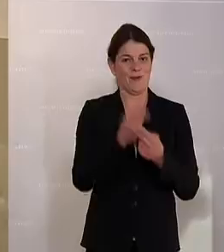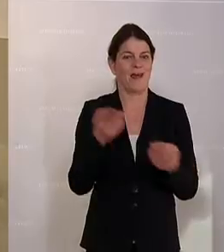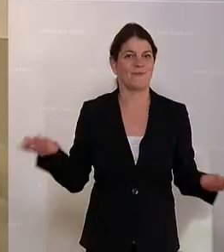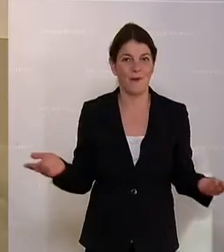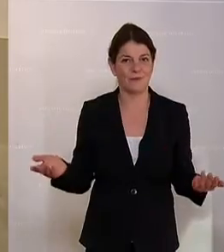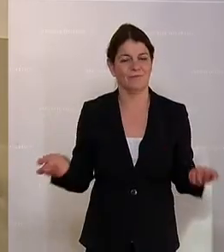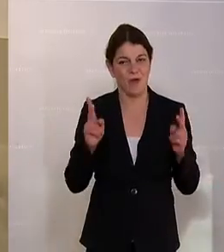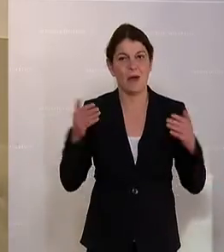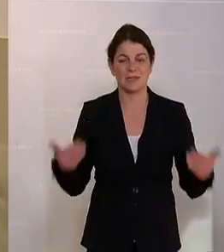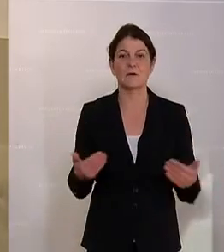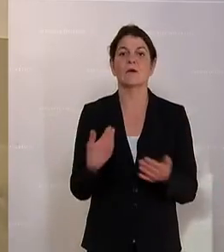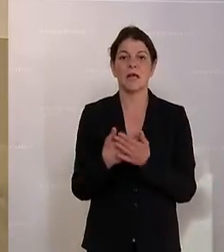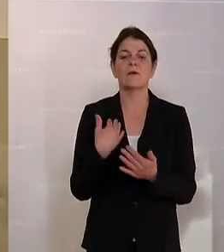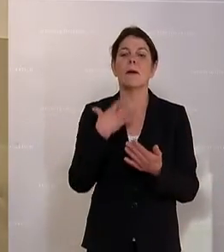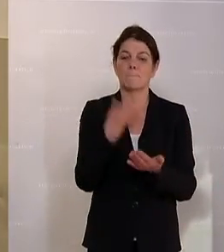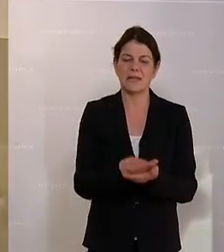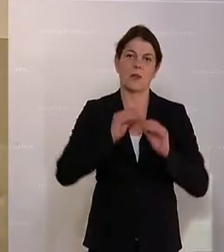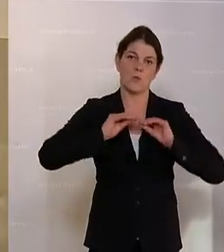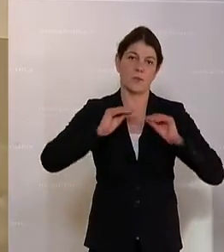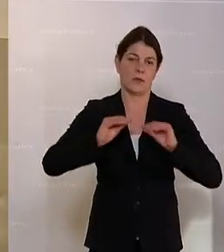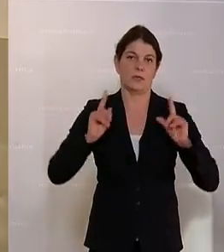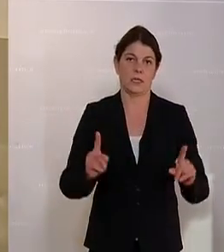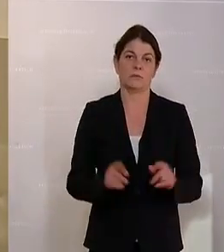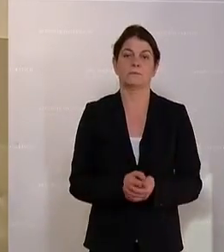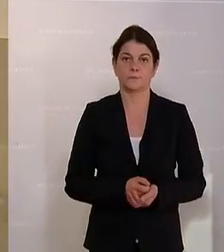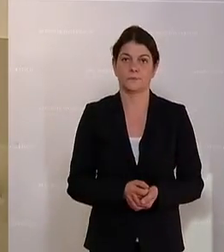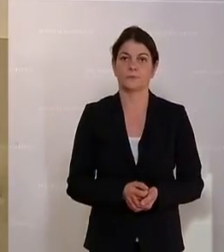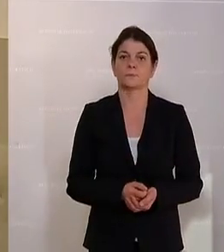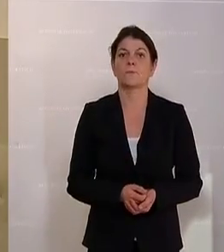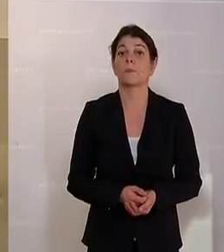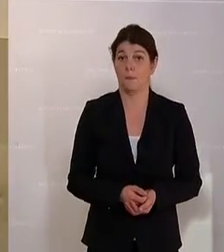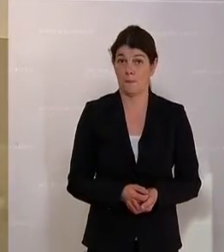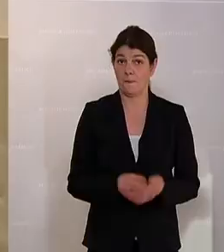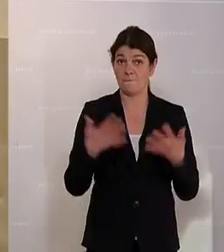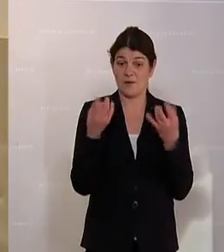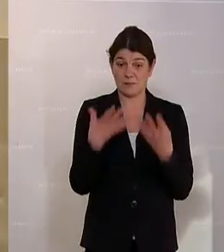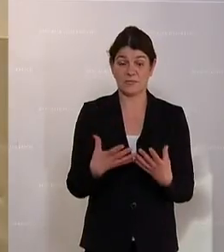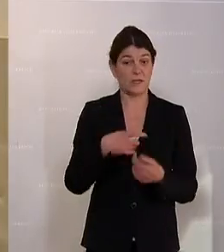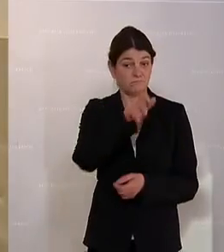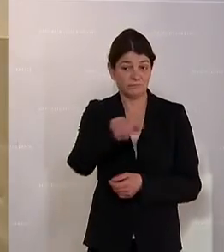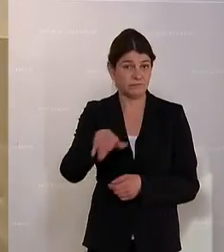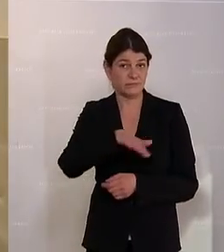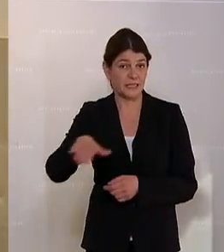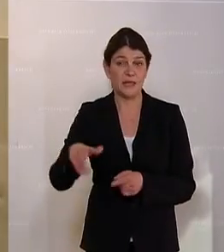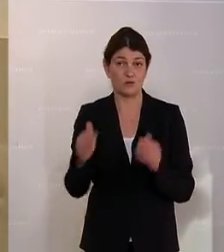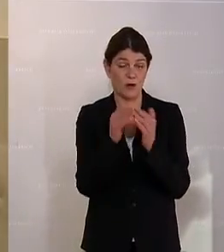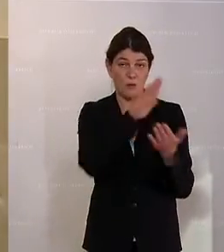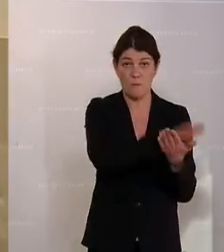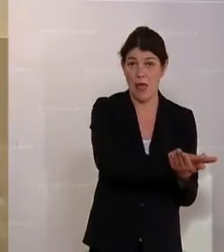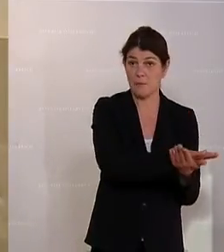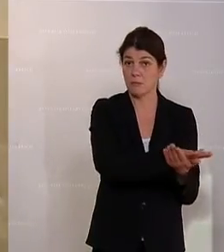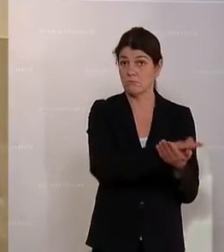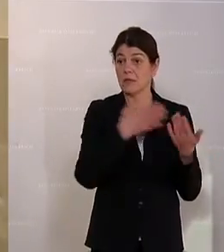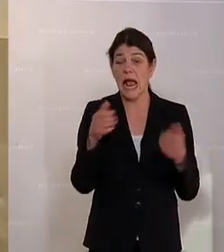sein. Also bieten wir Unterricht an. Und was passiert mit jenen, die zu Hause